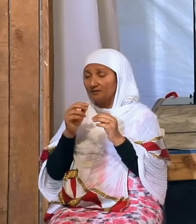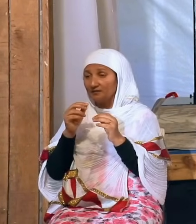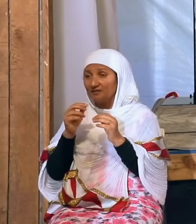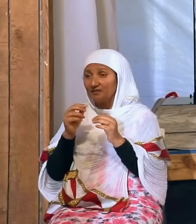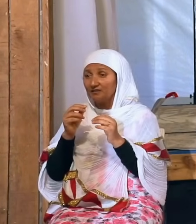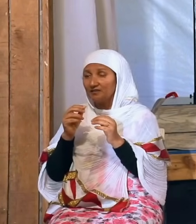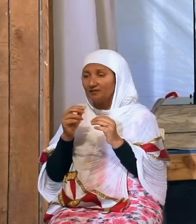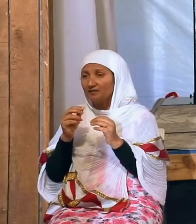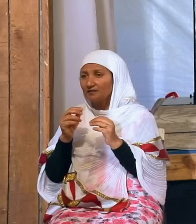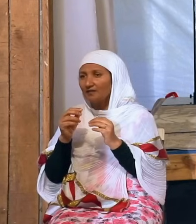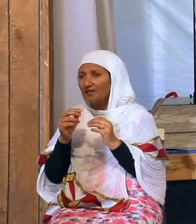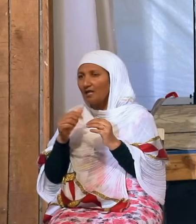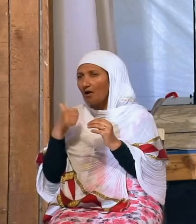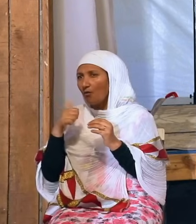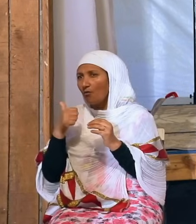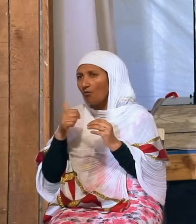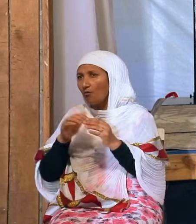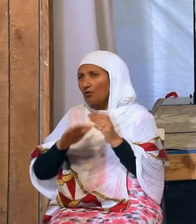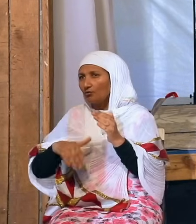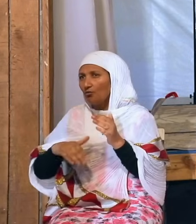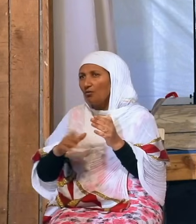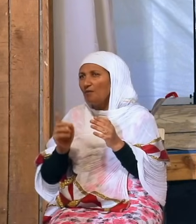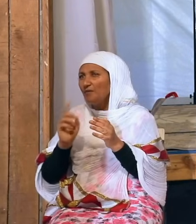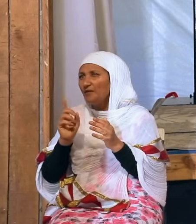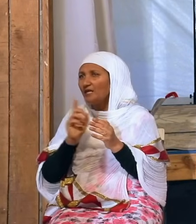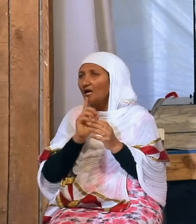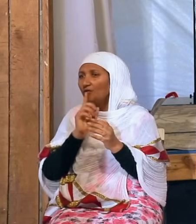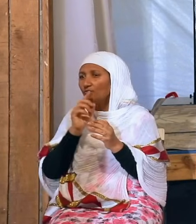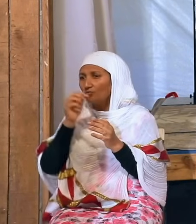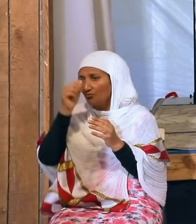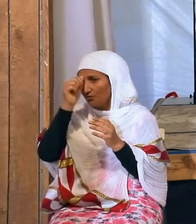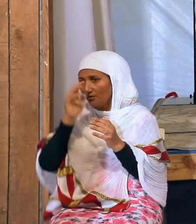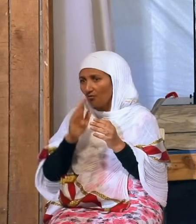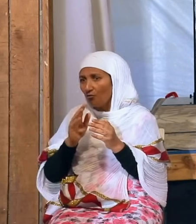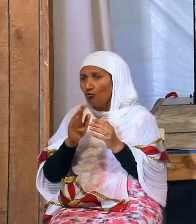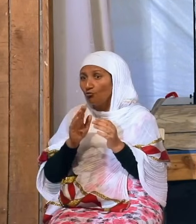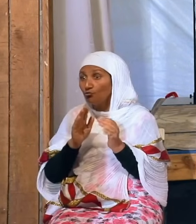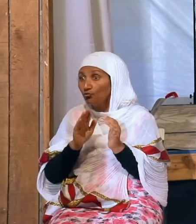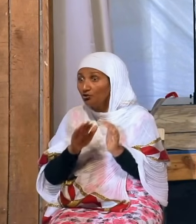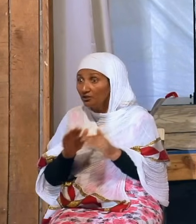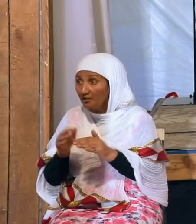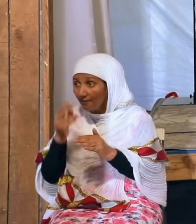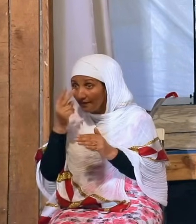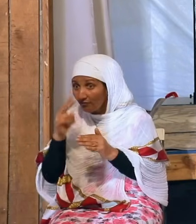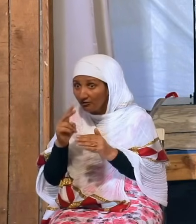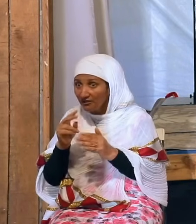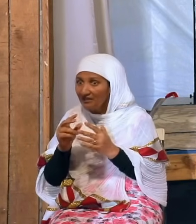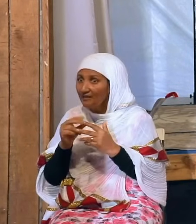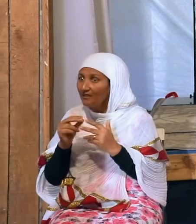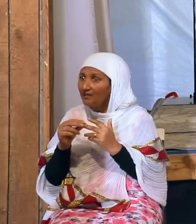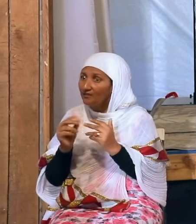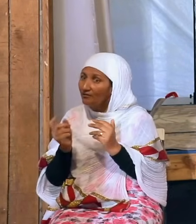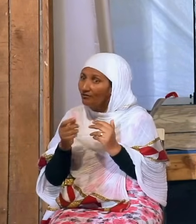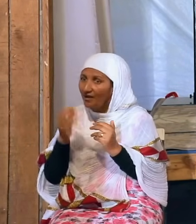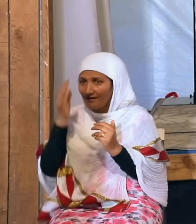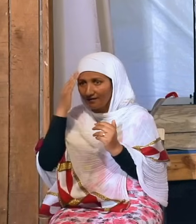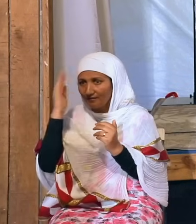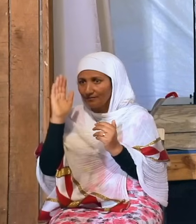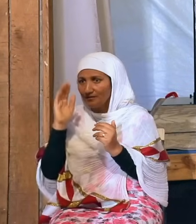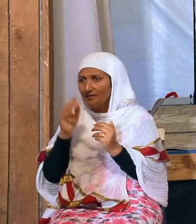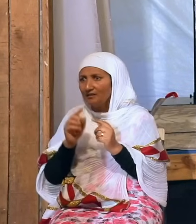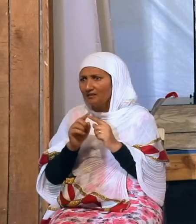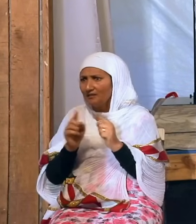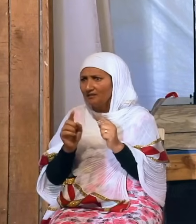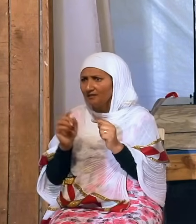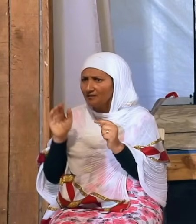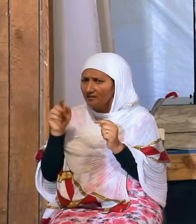ያለ ሌላው ቀርቶ ምን ያህል ሰው ልጆች የሚያዩትን ሾው ይመርጥ እንደሆነ አላውቅም ለምሳሌ ምን ያህል ቁጥጥር ያደርግ እንደሆነ ግን